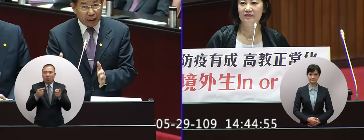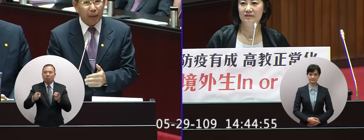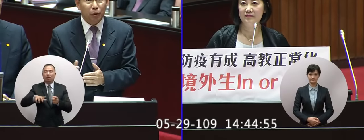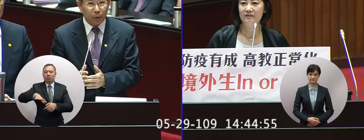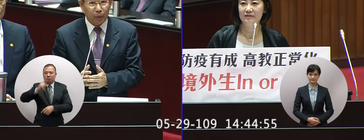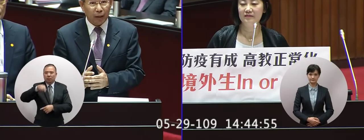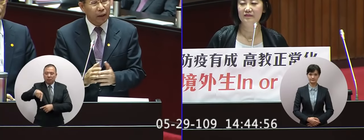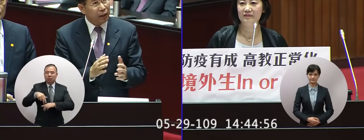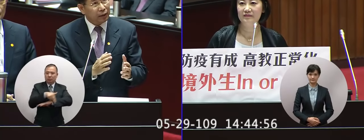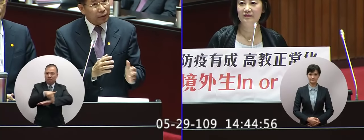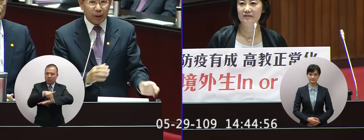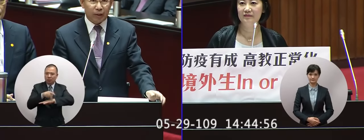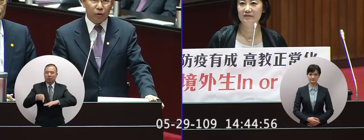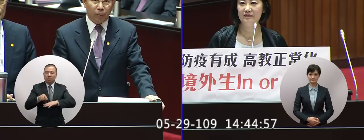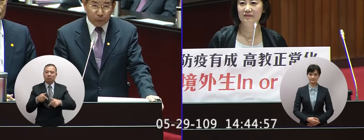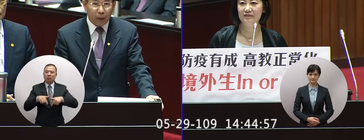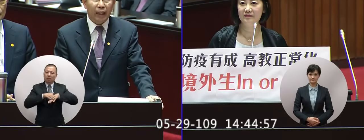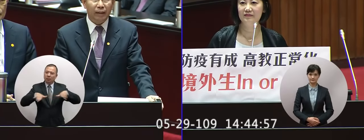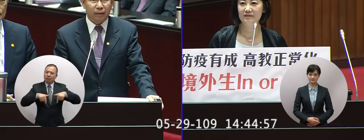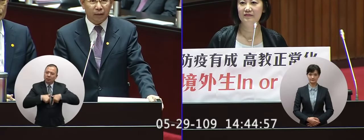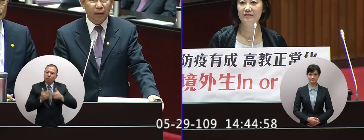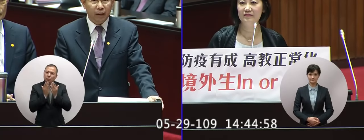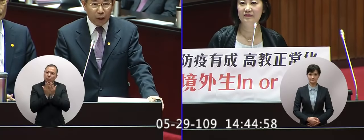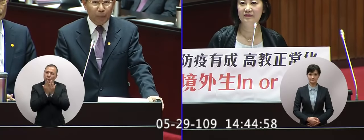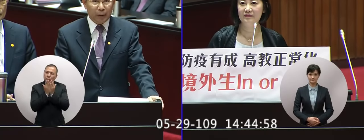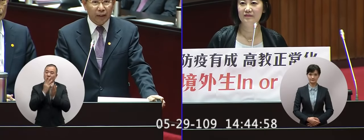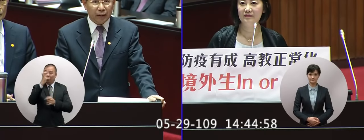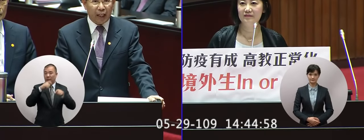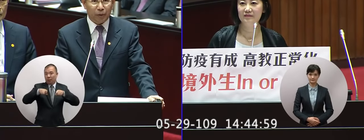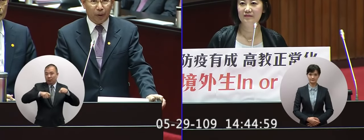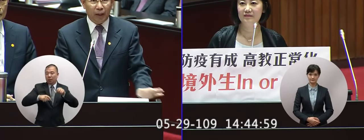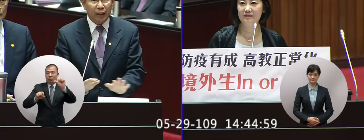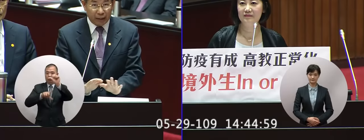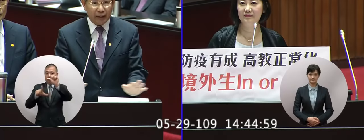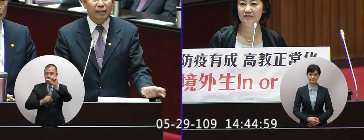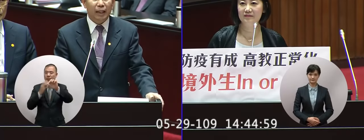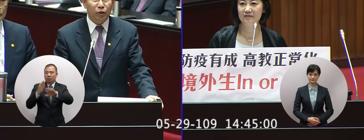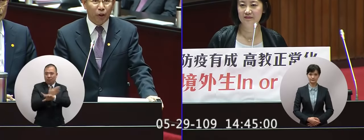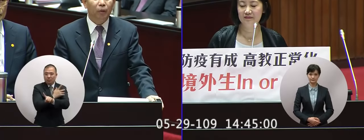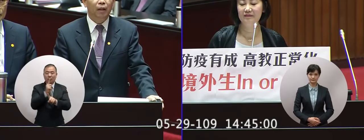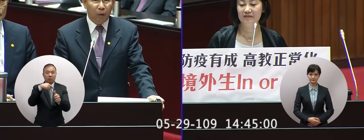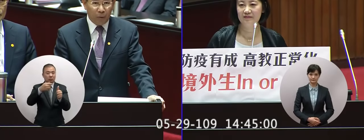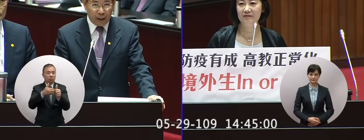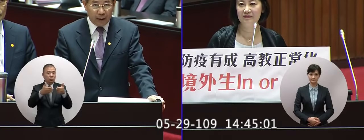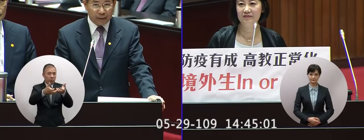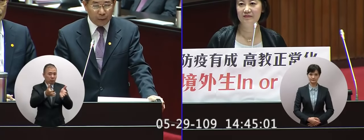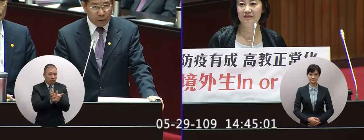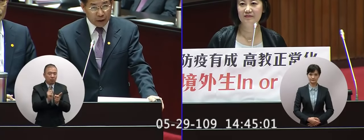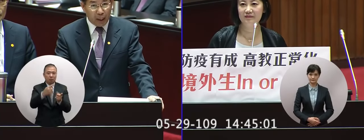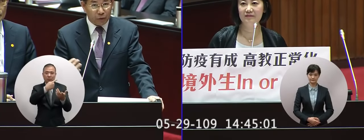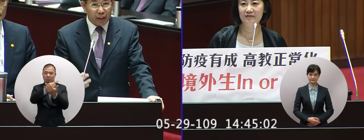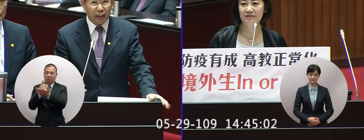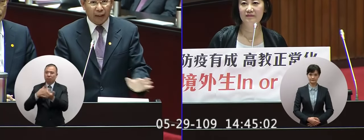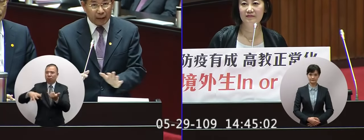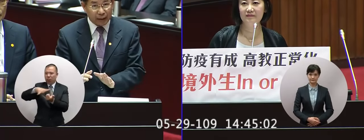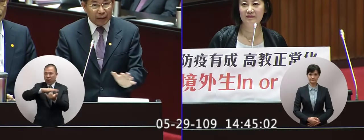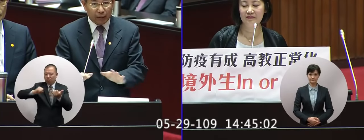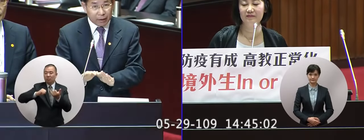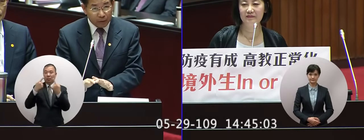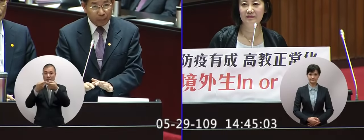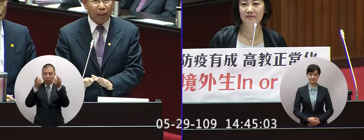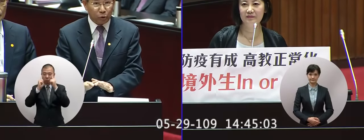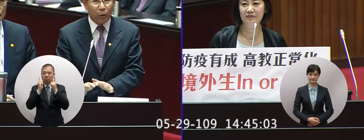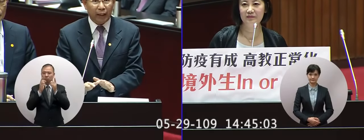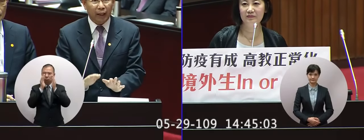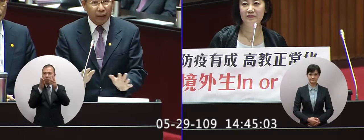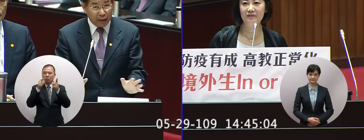渡哦，不要让他们中断。那确实从5月开始，教育部跟各大学已经在就 境外学生啊，等疫